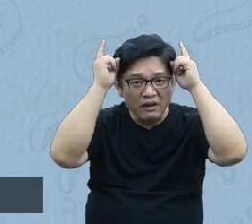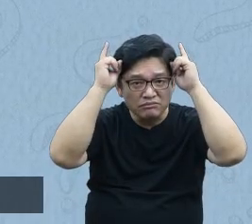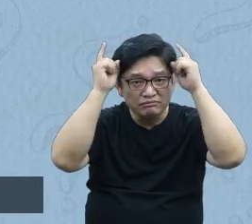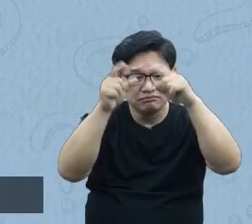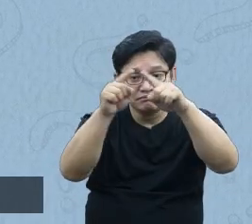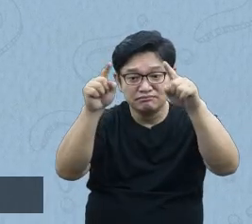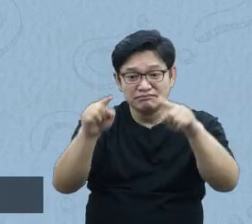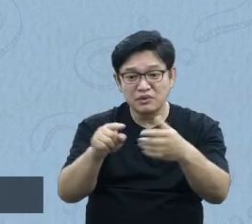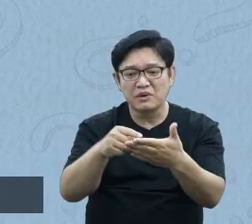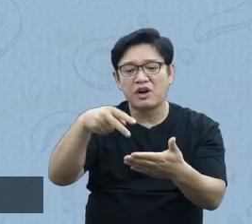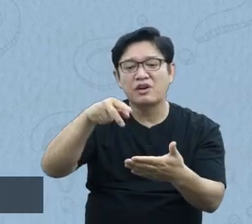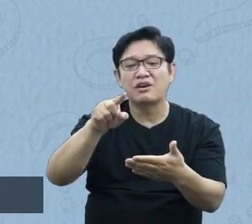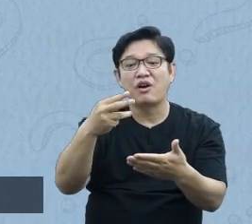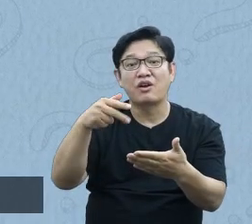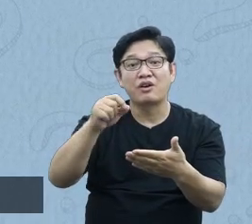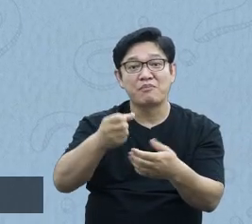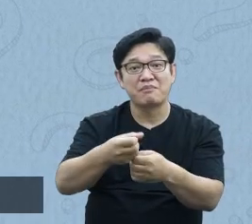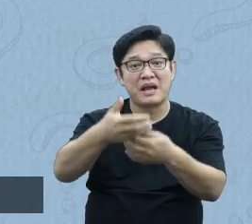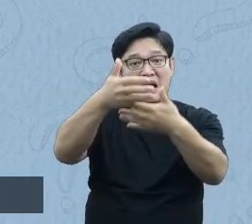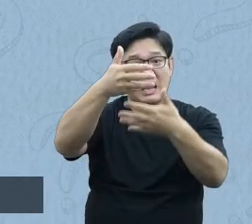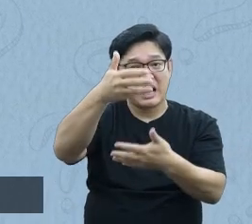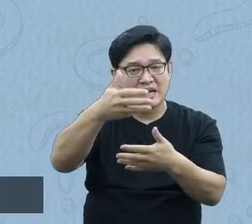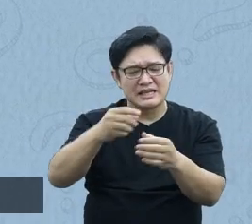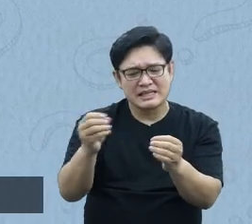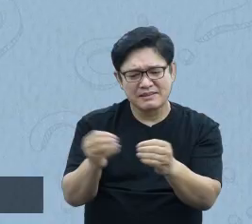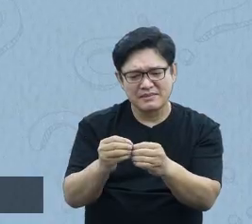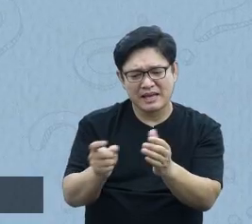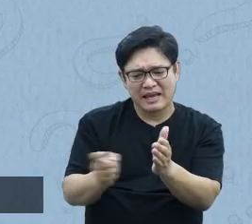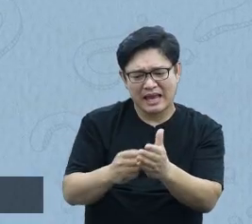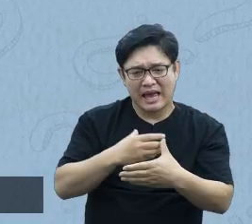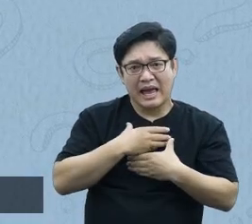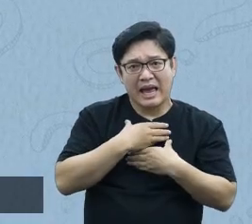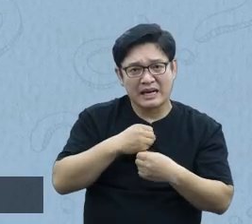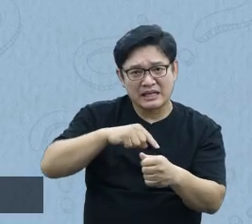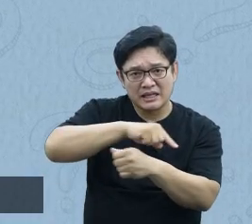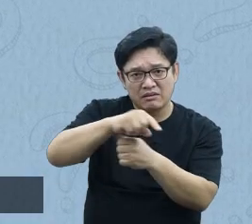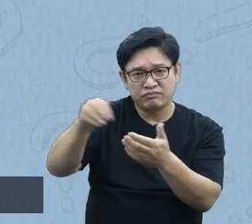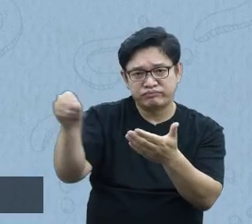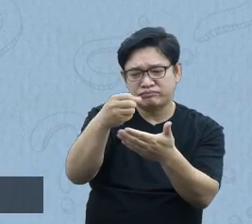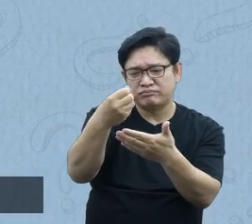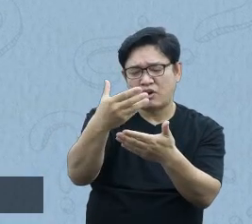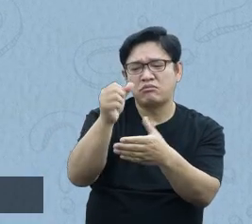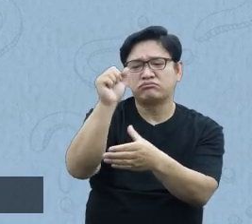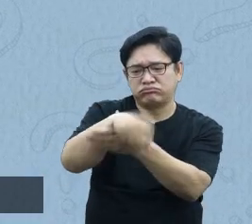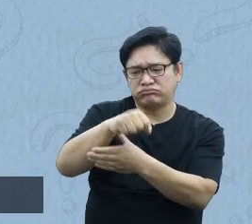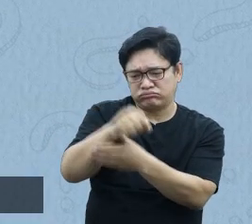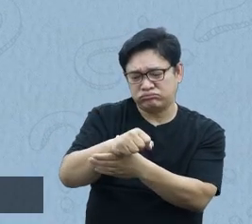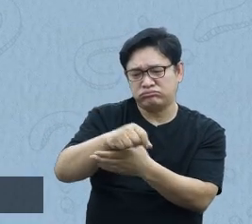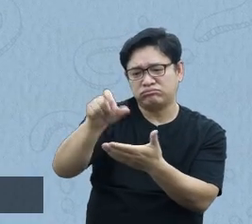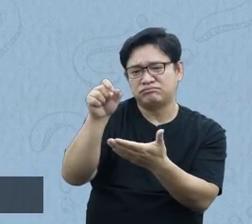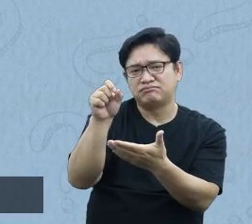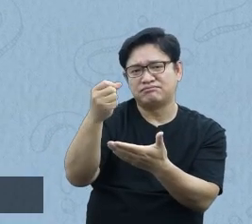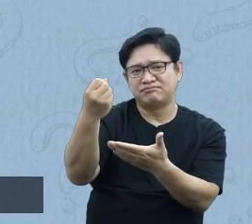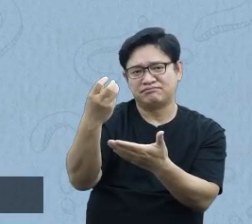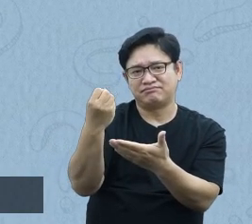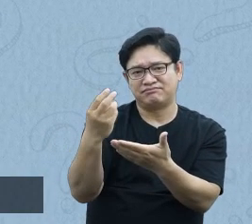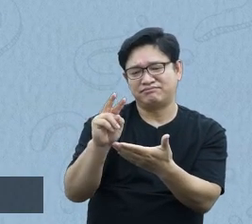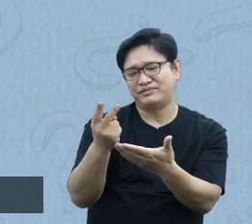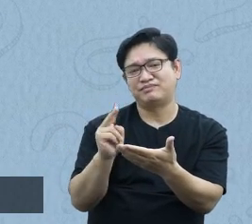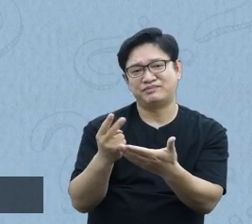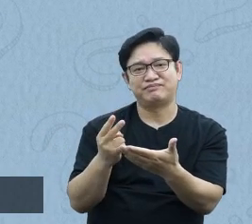안드로이드의 경우는 설정에서 안전 및 긴급, 재난 문자로 이동하여 경보 허용을 모두 해두면